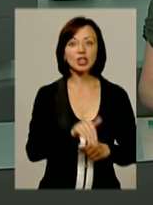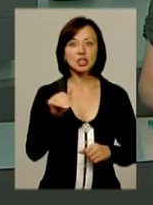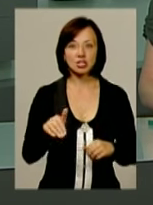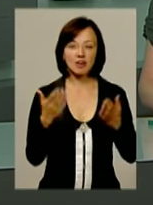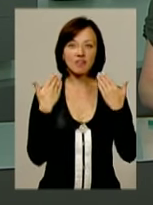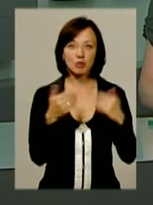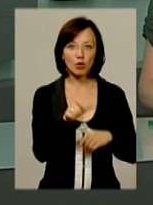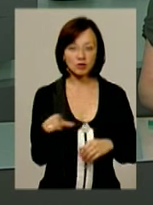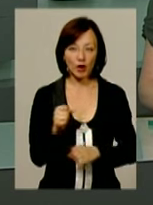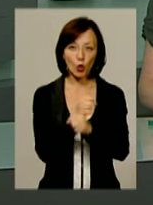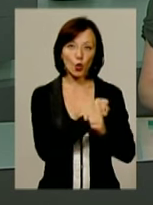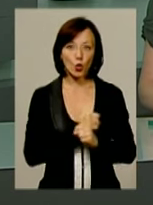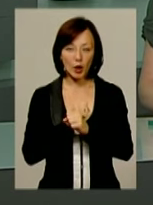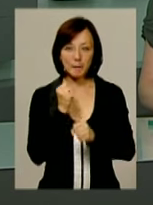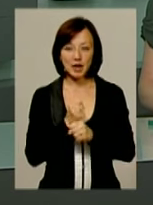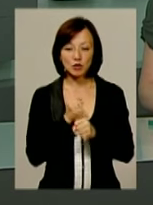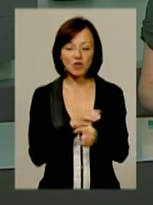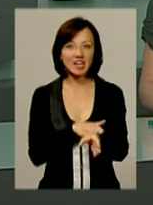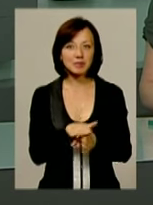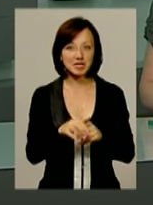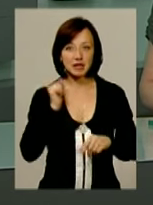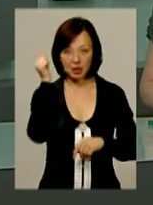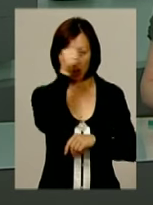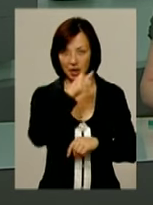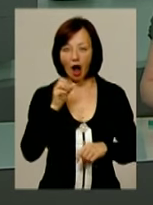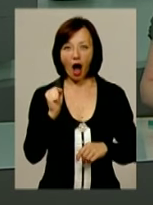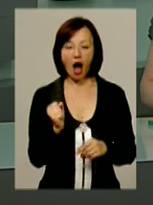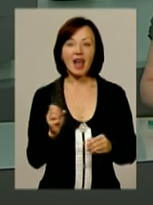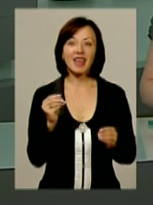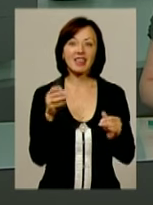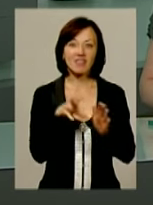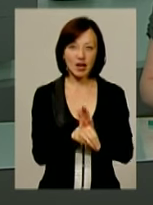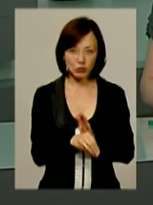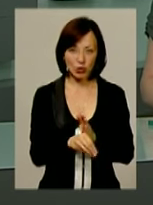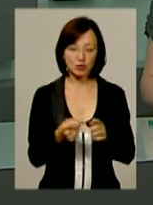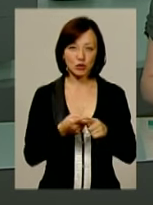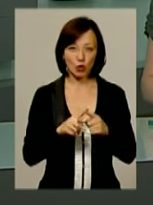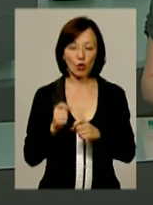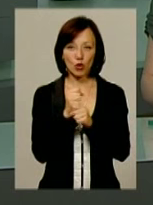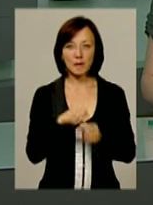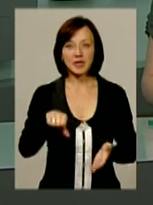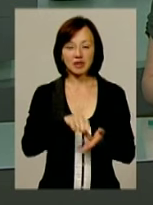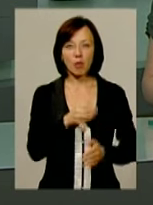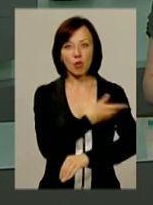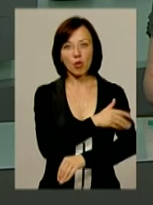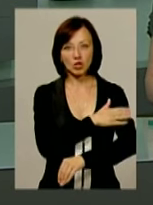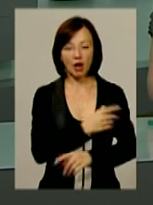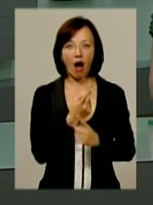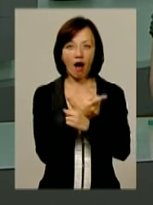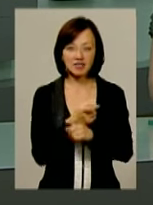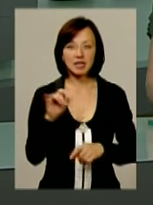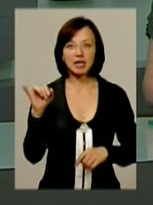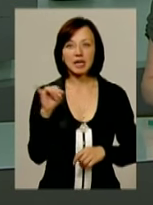відпочивальників. Курорт, кажуть, діятиме цілий рік, а інвесторами гірськолижного курорту в Сатанові виступають представники Польщі, Австрії